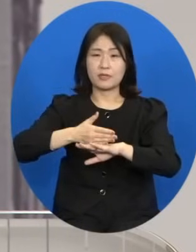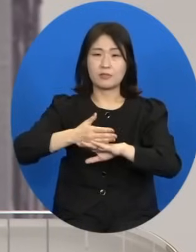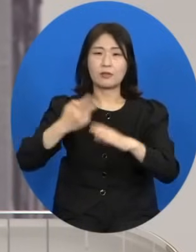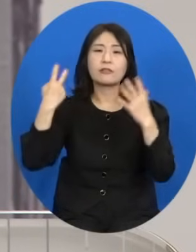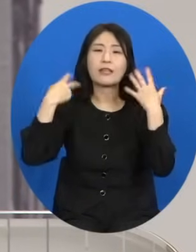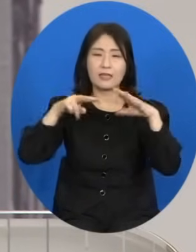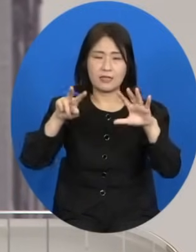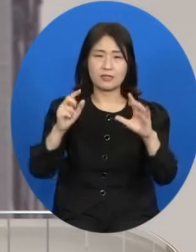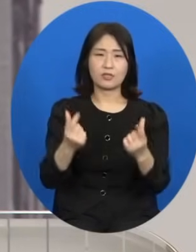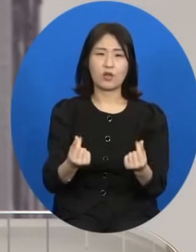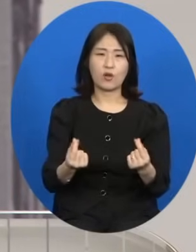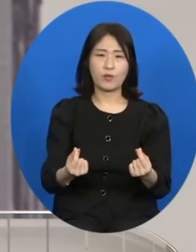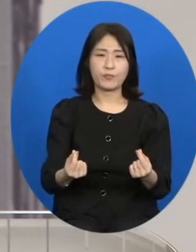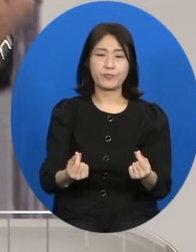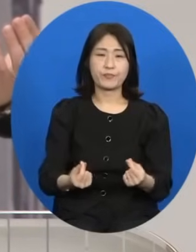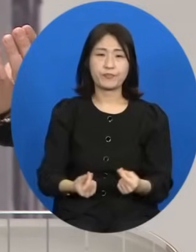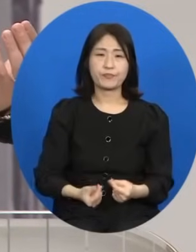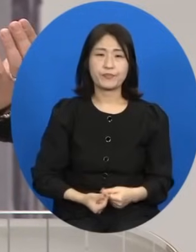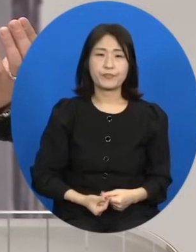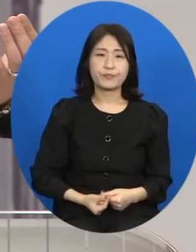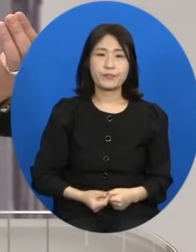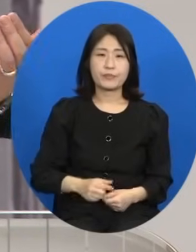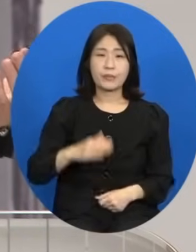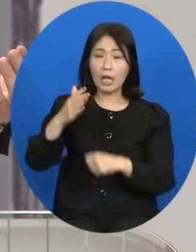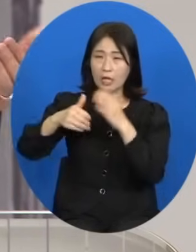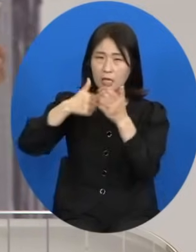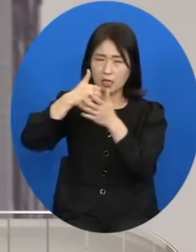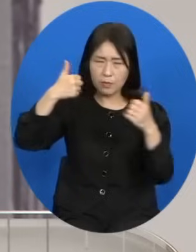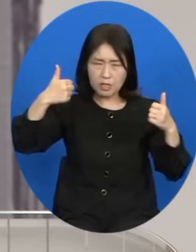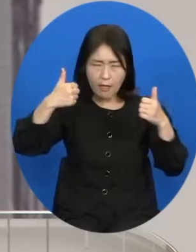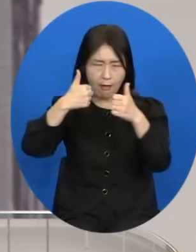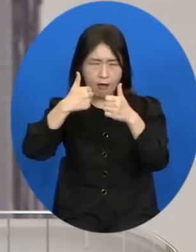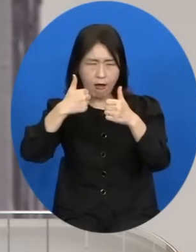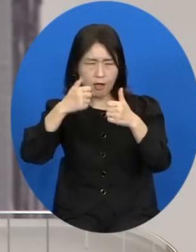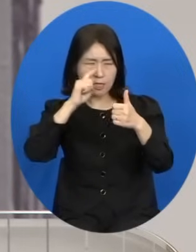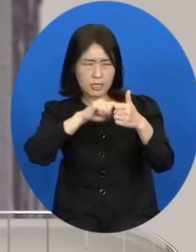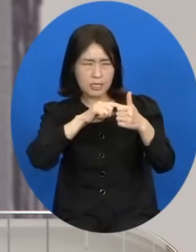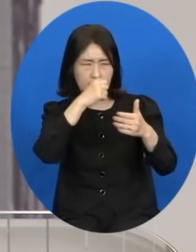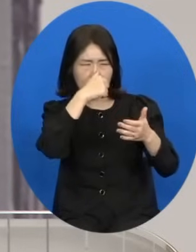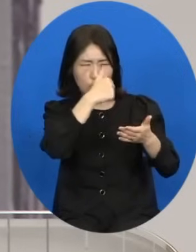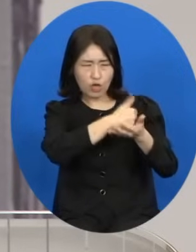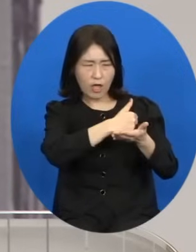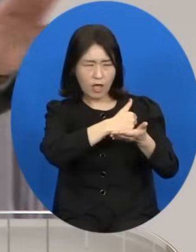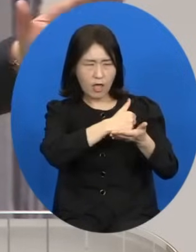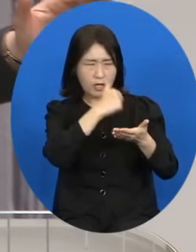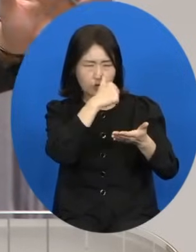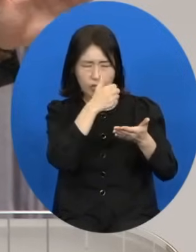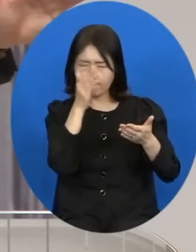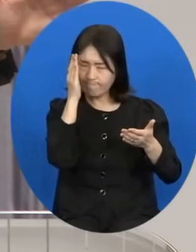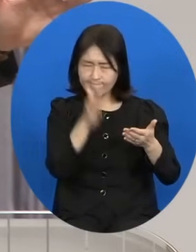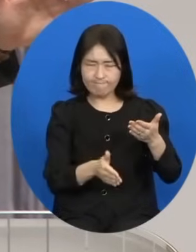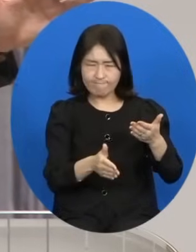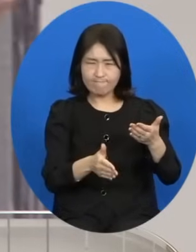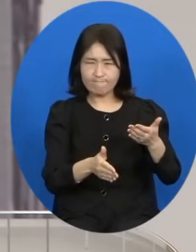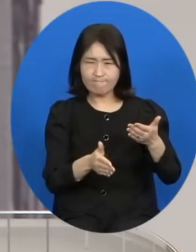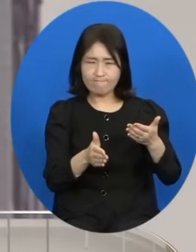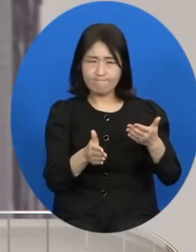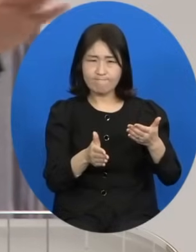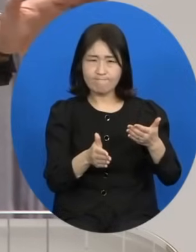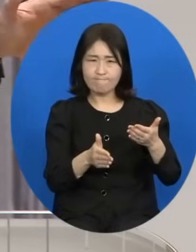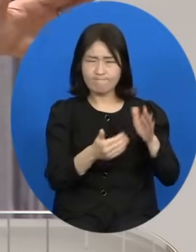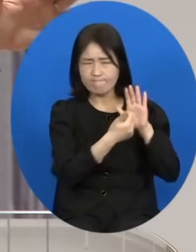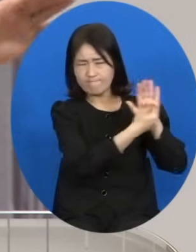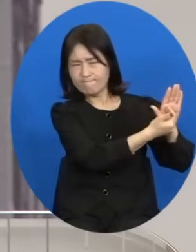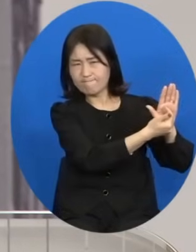다 그다음에 또한 하나님을 대적하는 이들의 죄에 대해서는이 죄는 아니다라고 선을 닦요이 입할 수 없습니다 선을